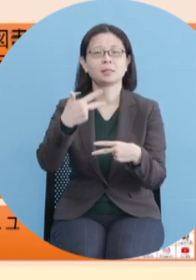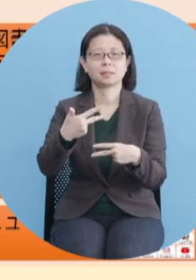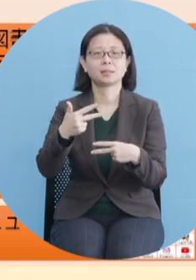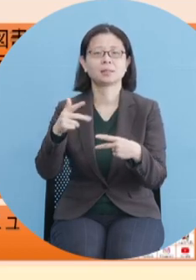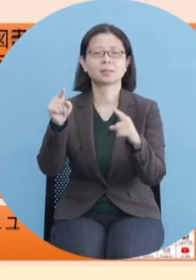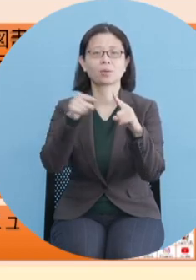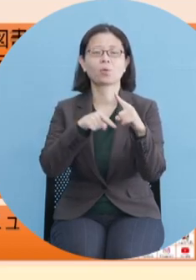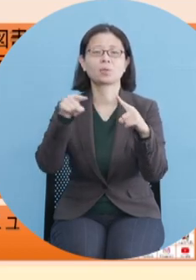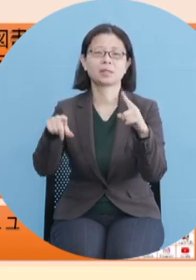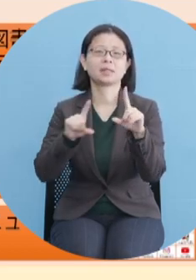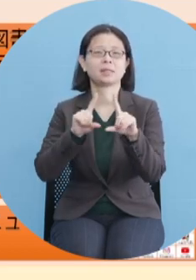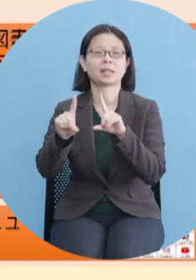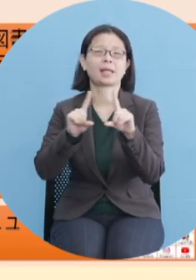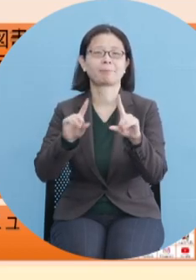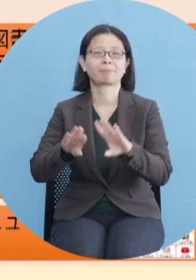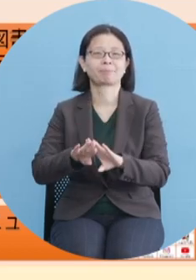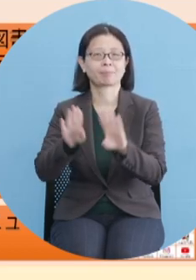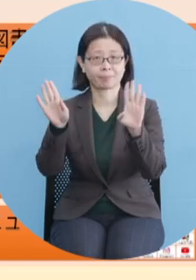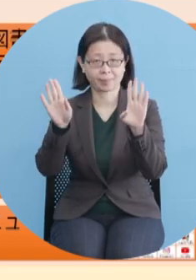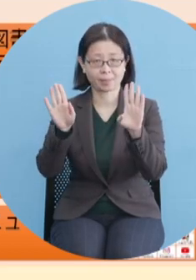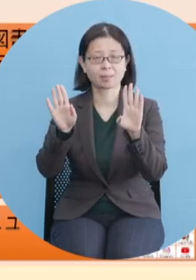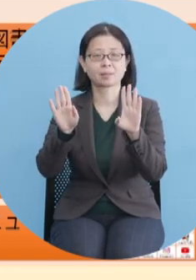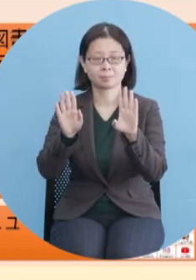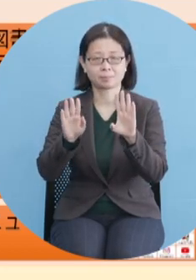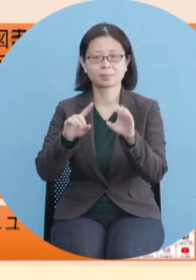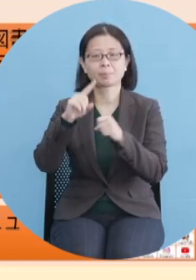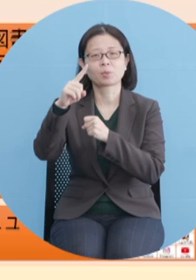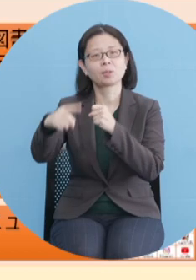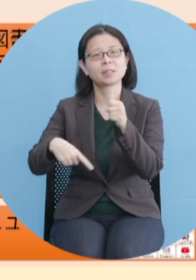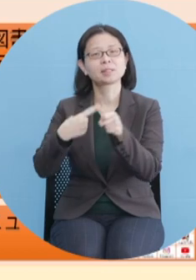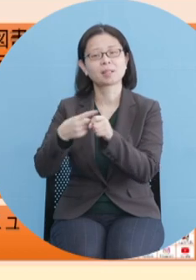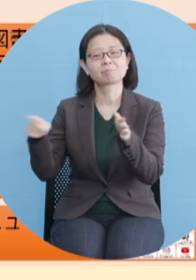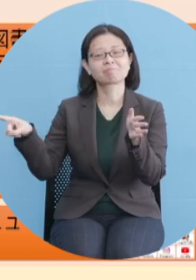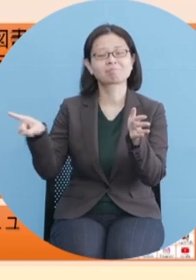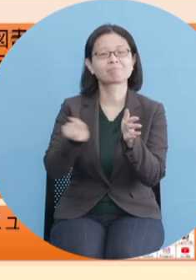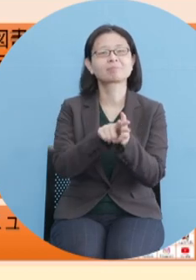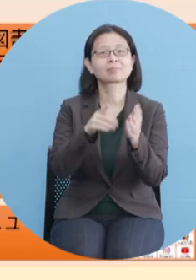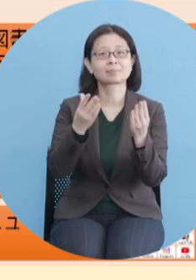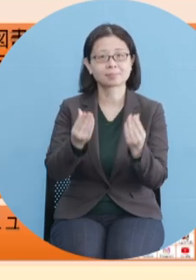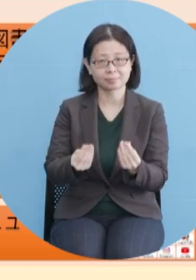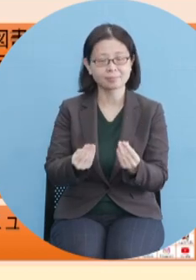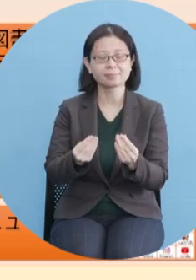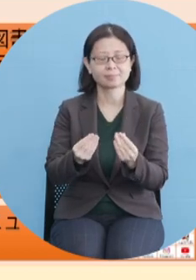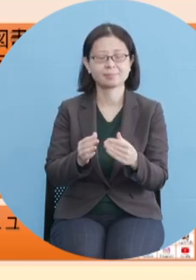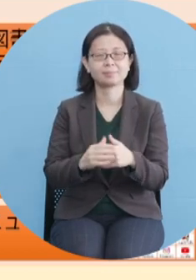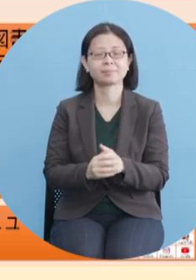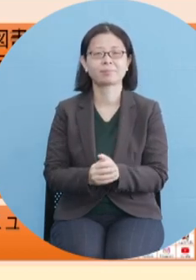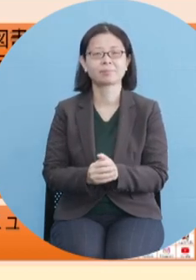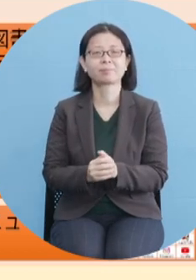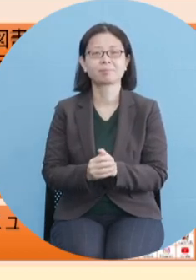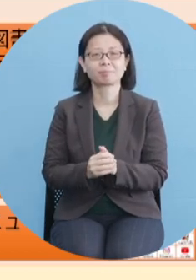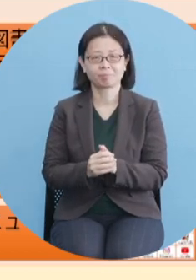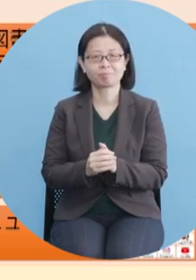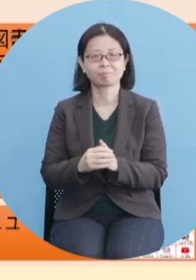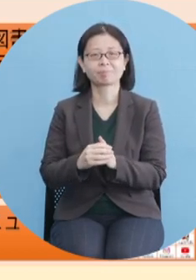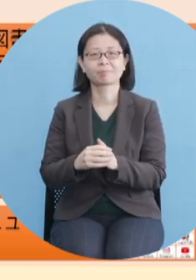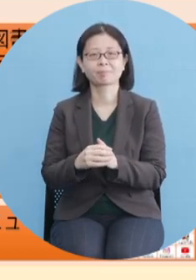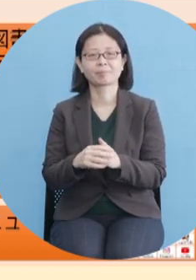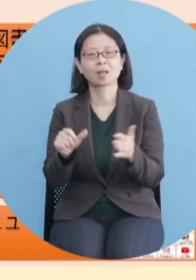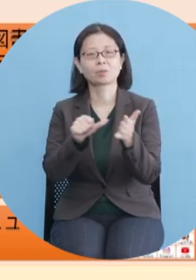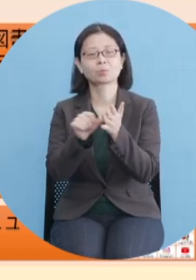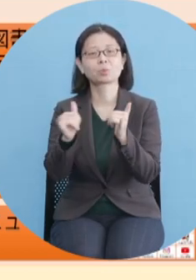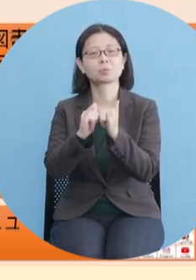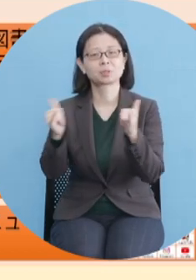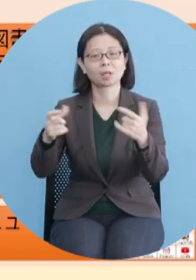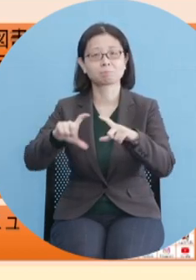公式アカウントをLINEでえ開札してえ1年えが経過しておりますえ非常にある好評でございまして登録